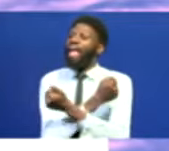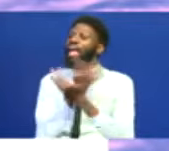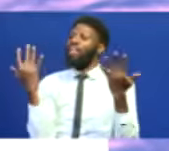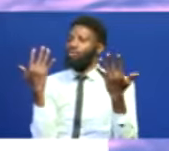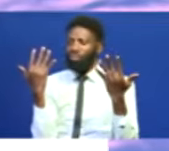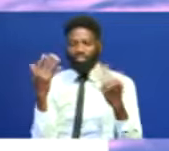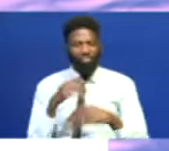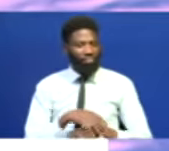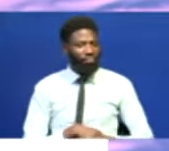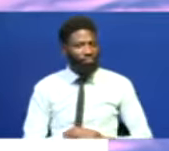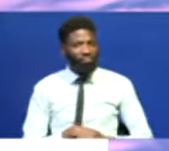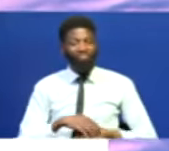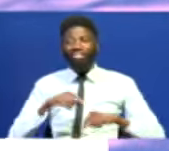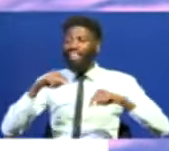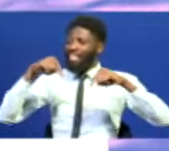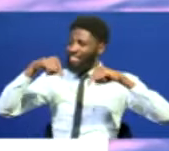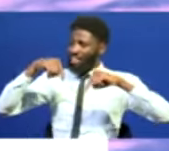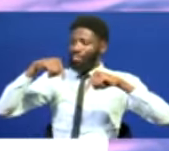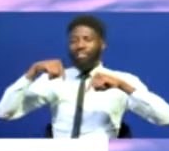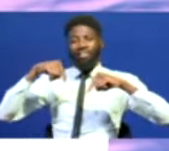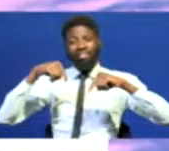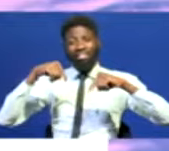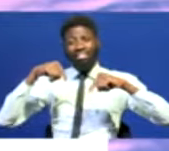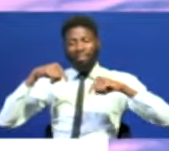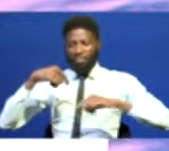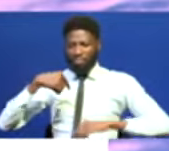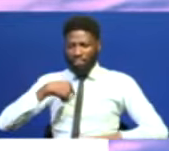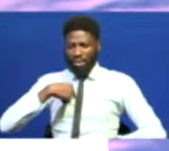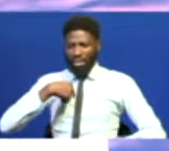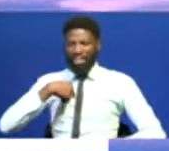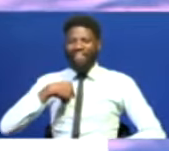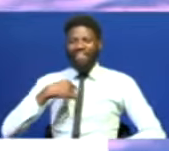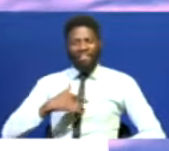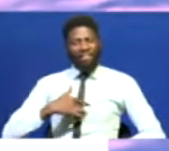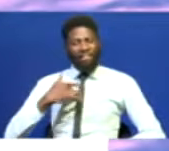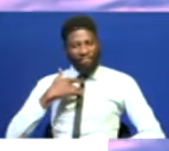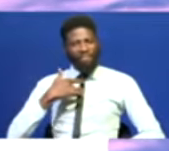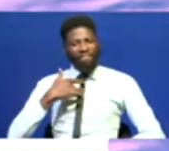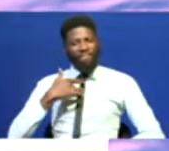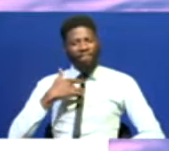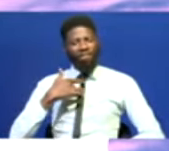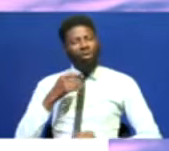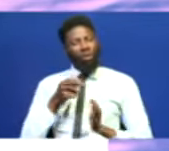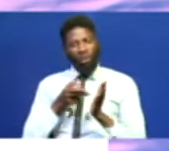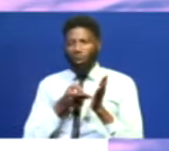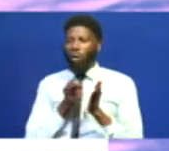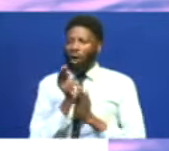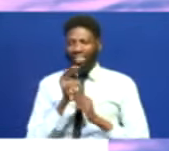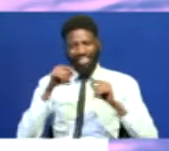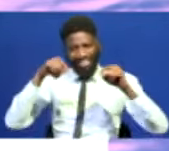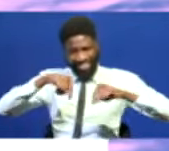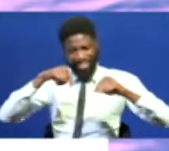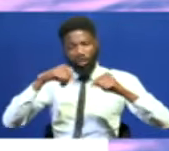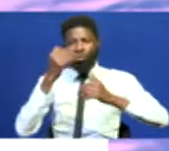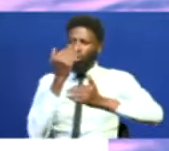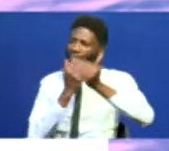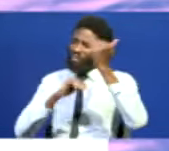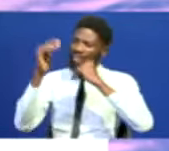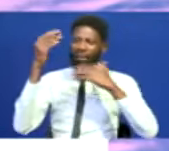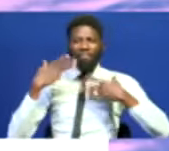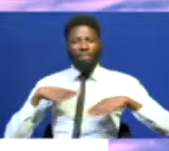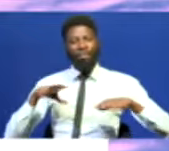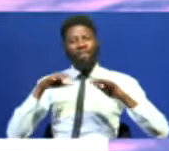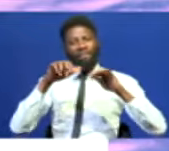This is, in my very honest opinion, the university possibly of herdsmen, farmers.